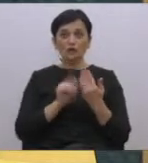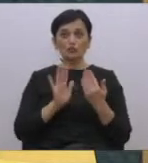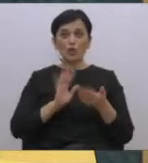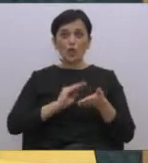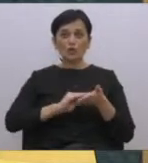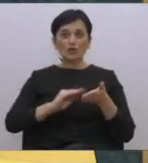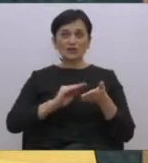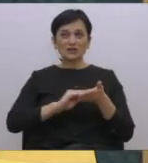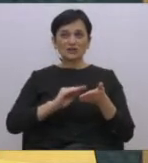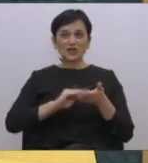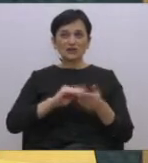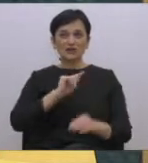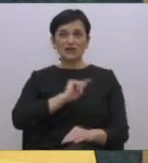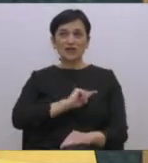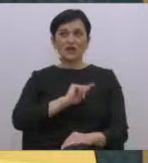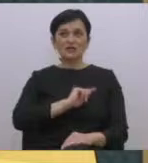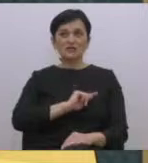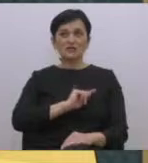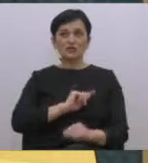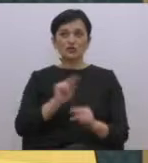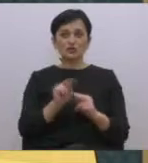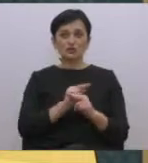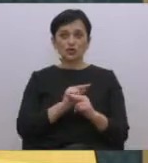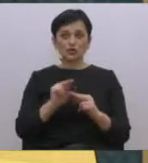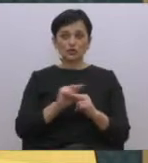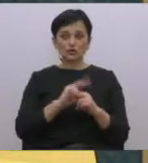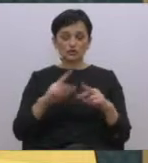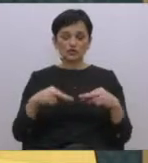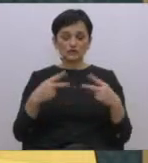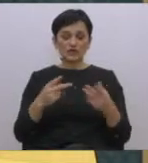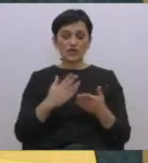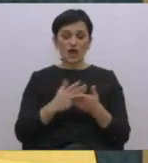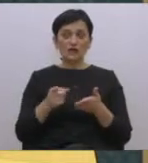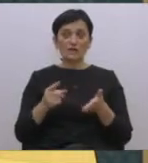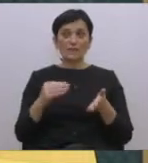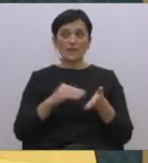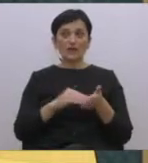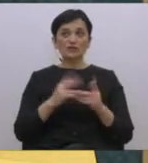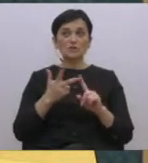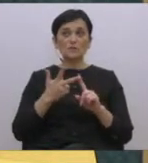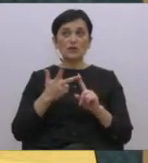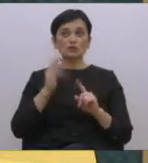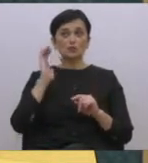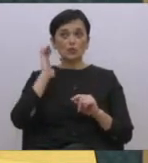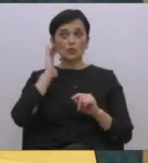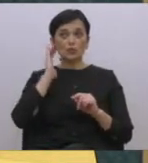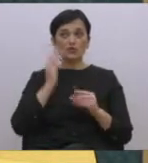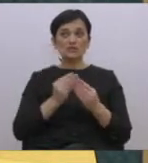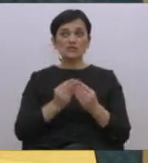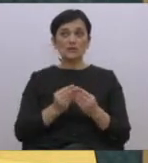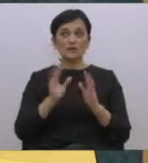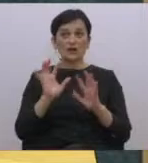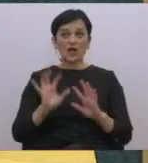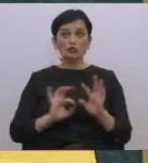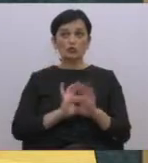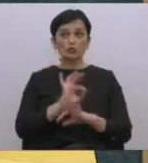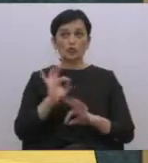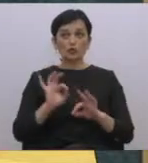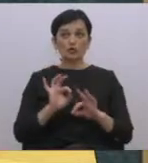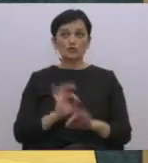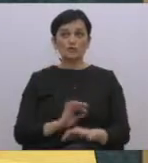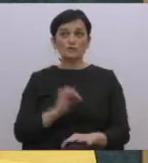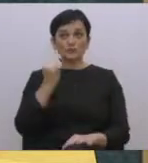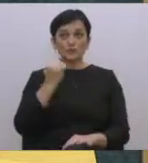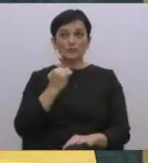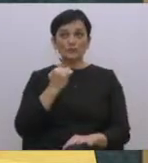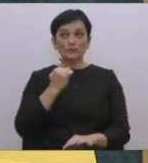redaktsiuli khasiatis shenishnebi da tsvlebebi aris asakhuli mesami mosmeni tsarmogdgenil kanon proektshi.